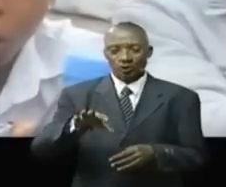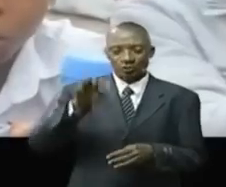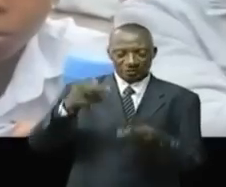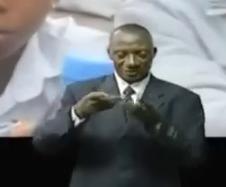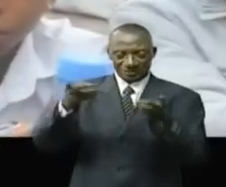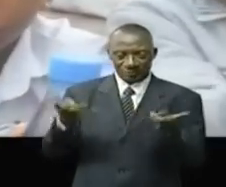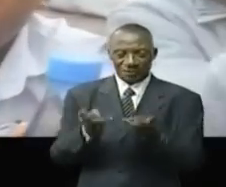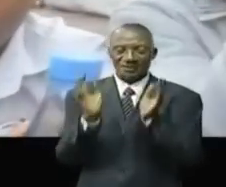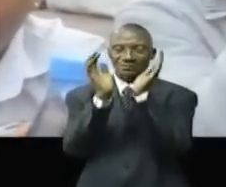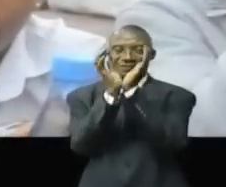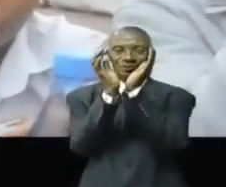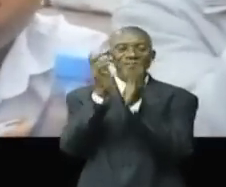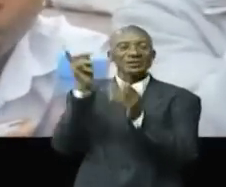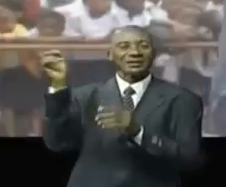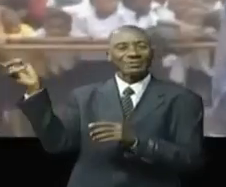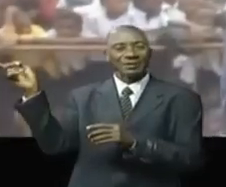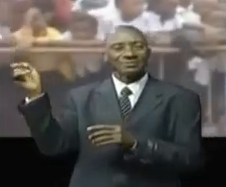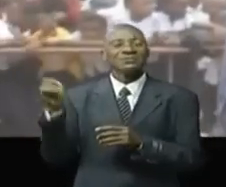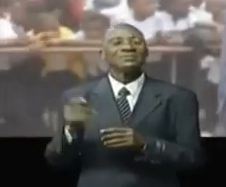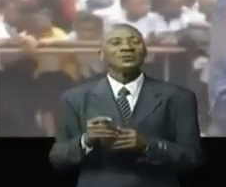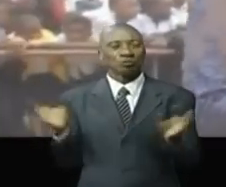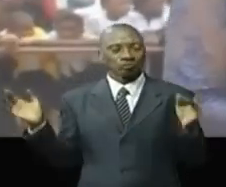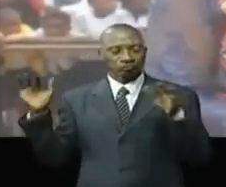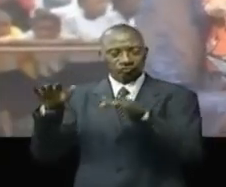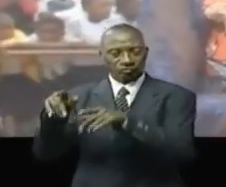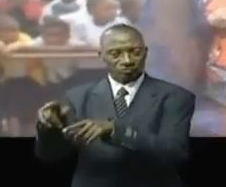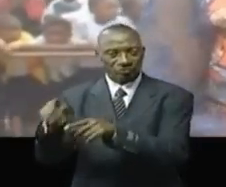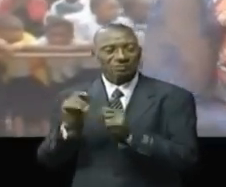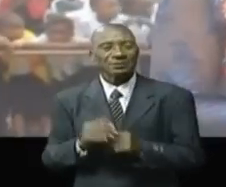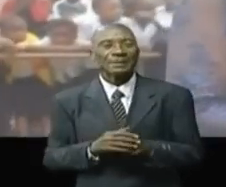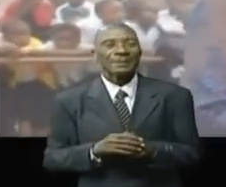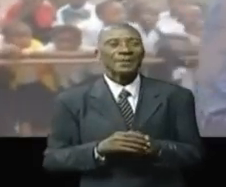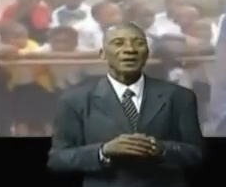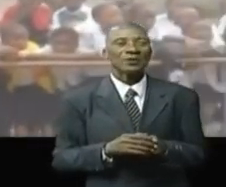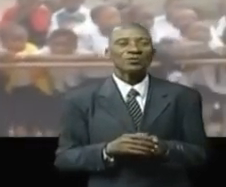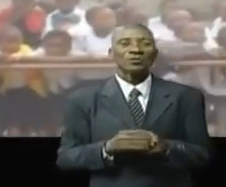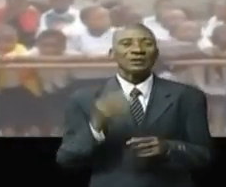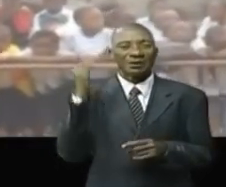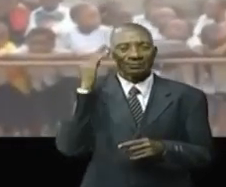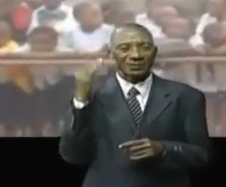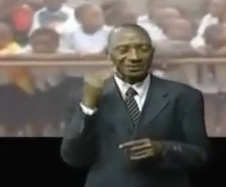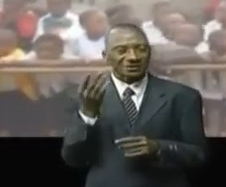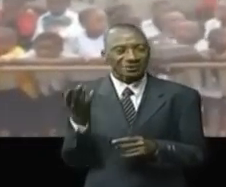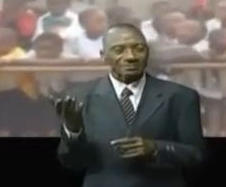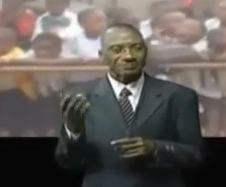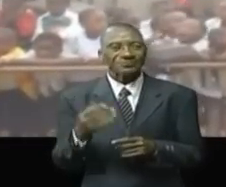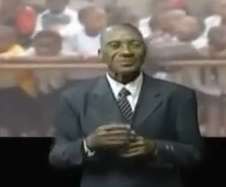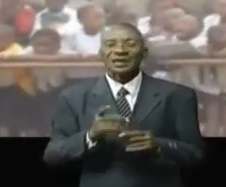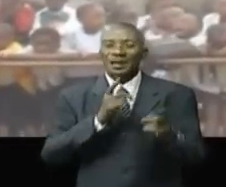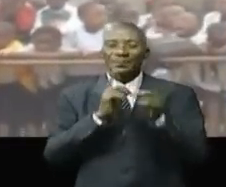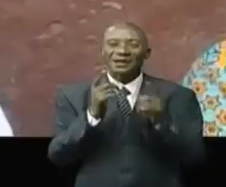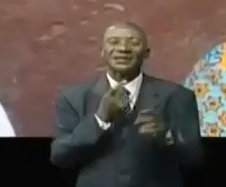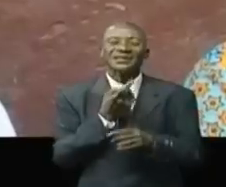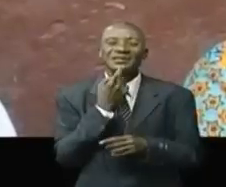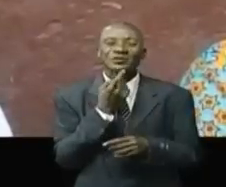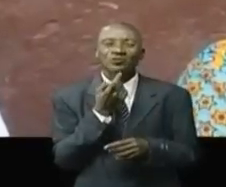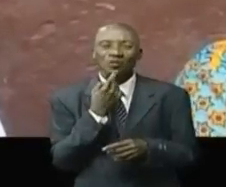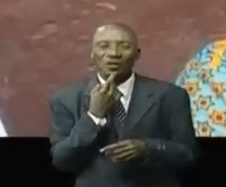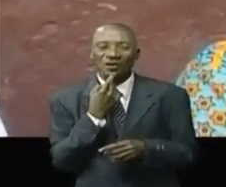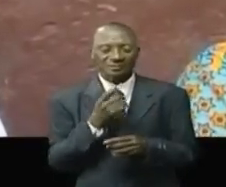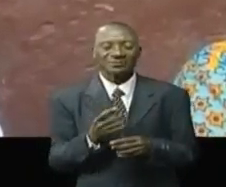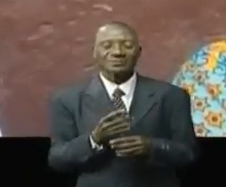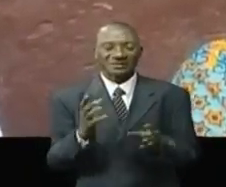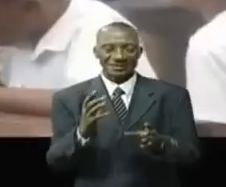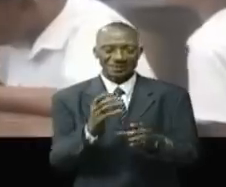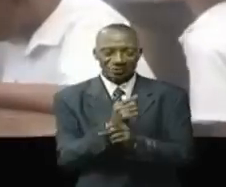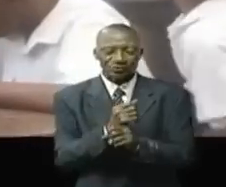commune de Kalamu. Sa coordonnatrice, Marie-Agnès Safi Mayali Bobaati, a revisité l'histoire en exhumant le